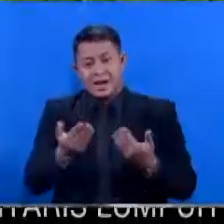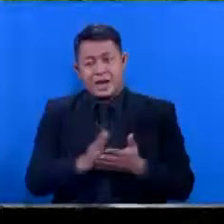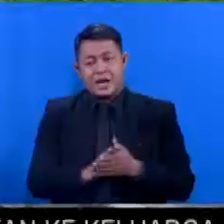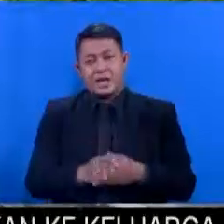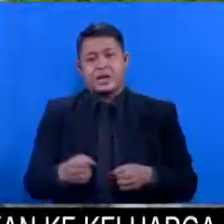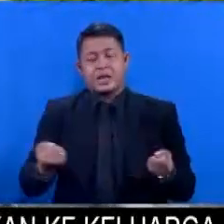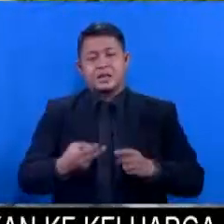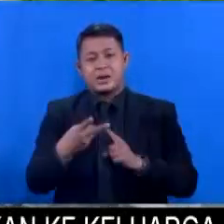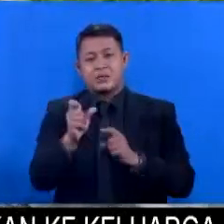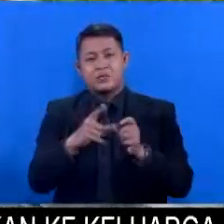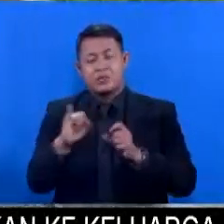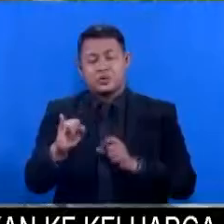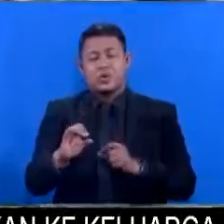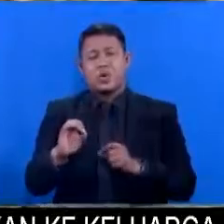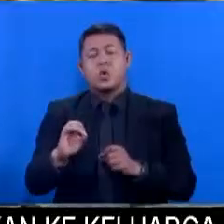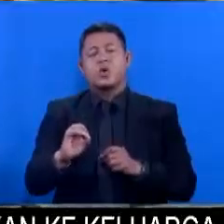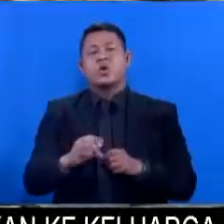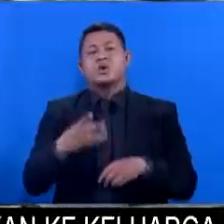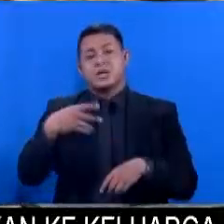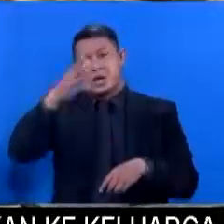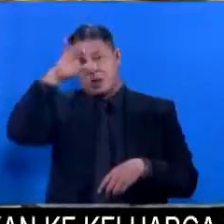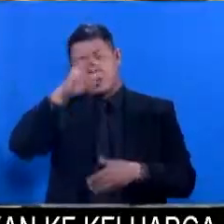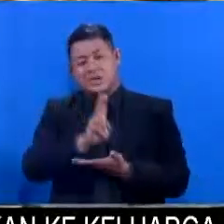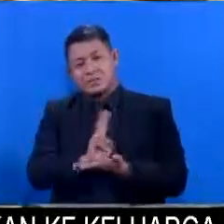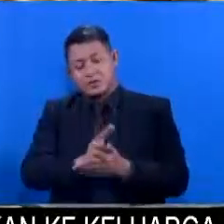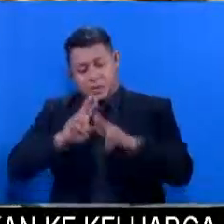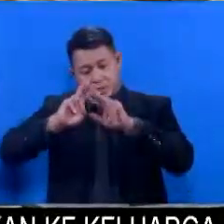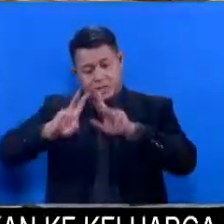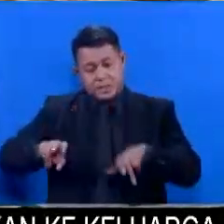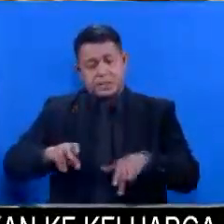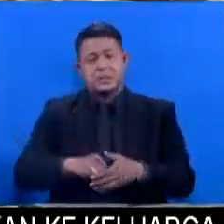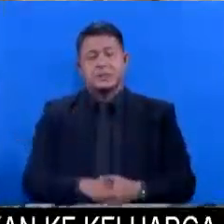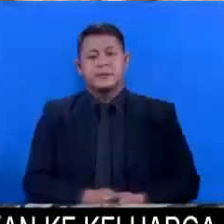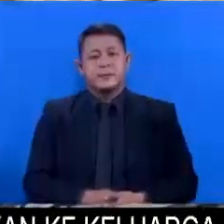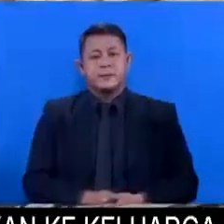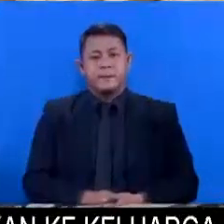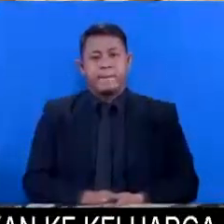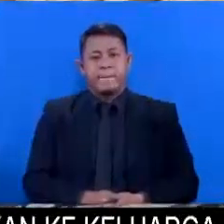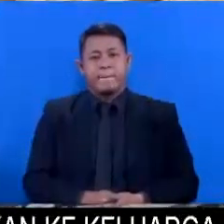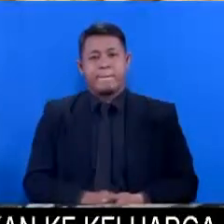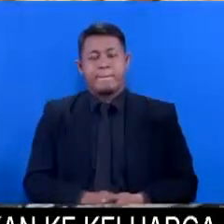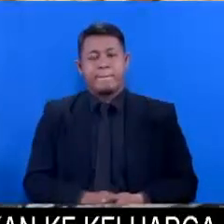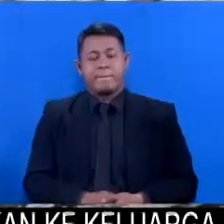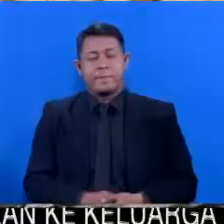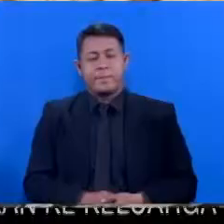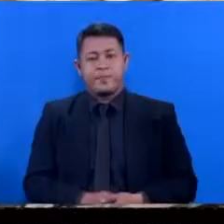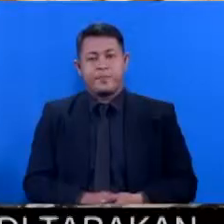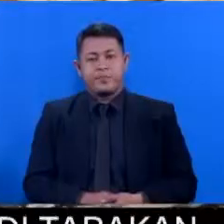Kasus kecelakaan ini pun kini ditangani Polres Pasuruan, Jawa Timur. Irsya Priyongko, Pasuruan, Jawa Timur.